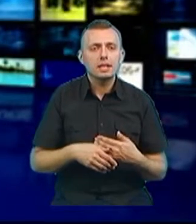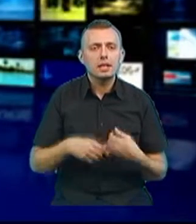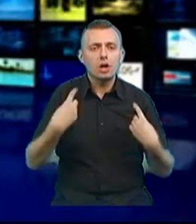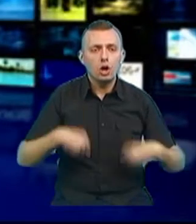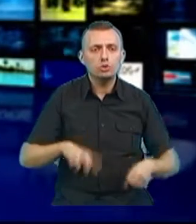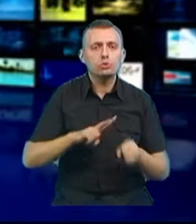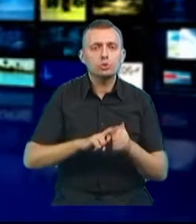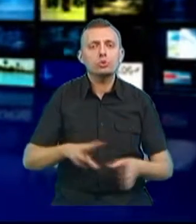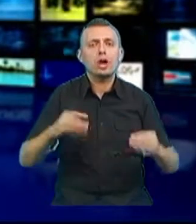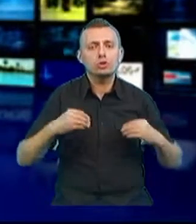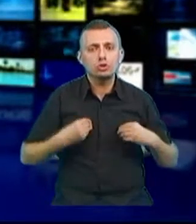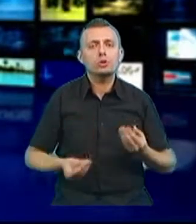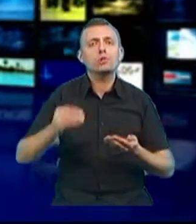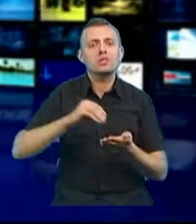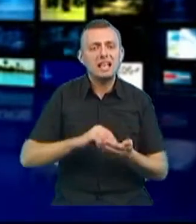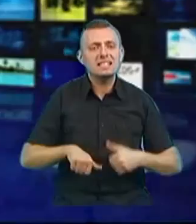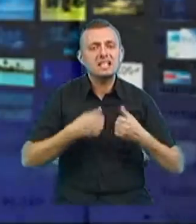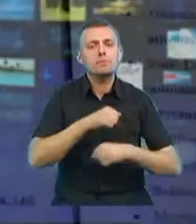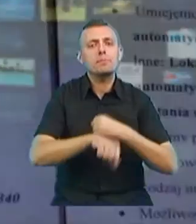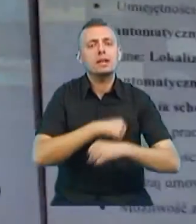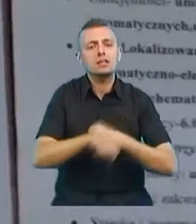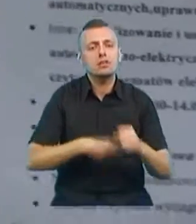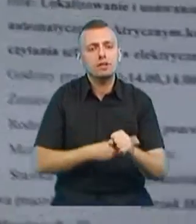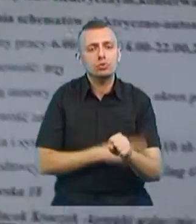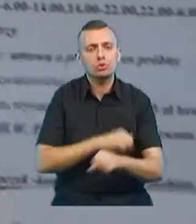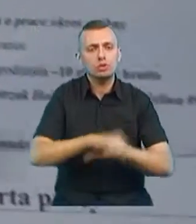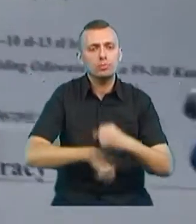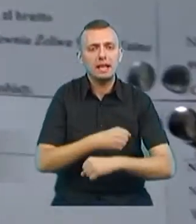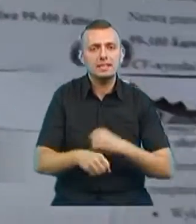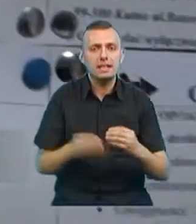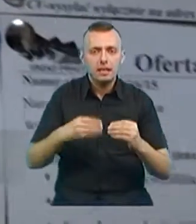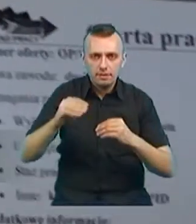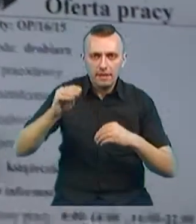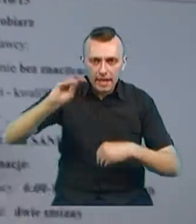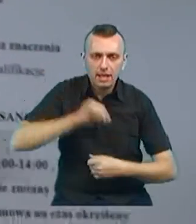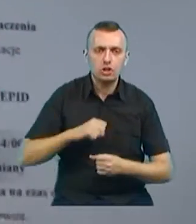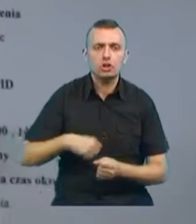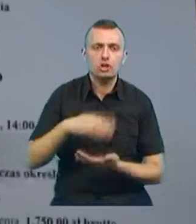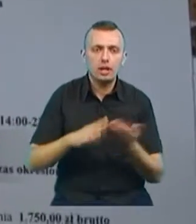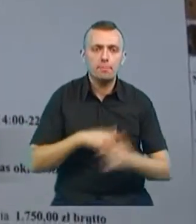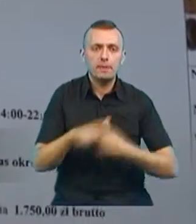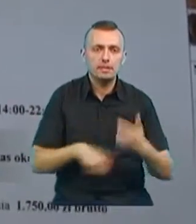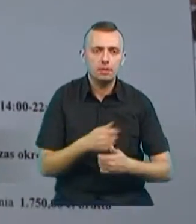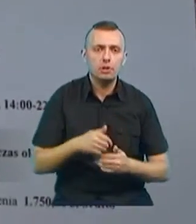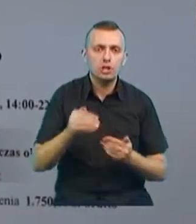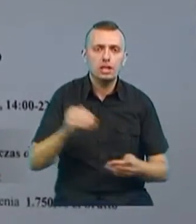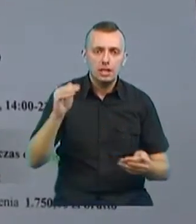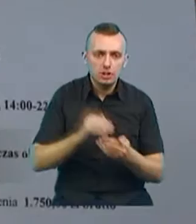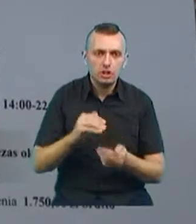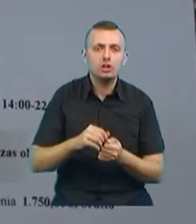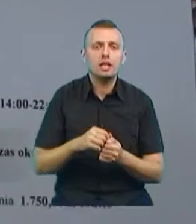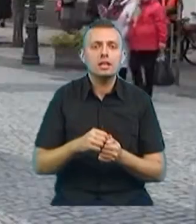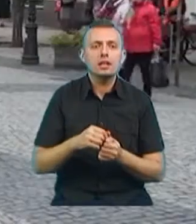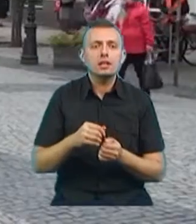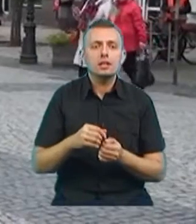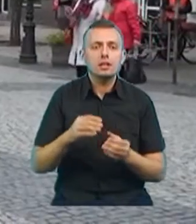to być ostatnie miesiące tak niskiego bezrobocia. Po raz pierwszy od wielu lat stopa bezrobocia w kraju spadła do poziomu poniżej